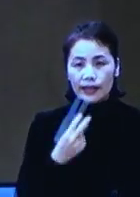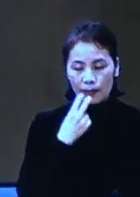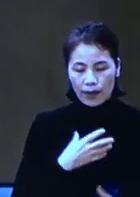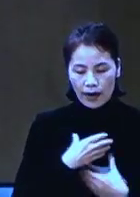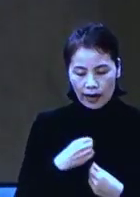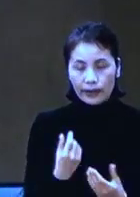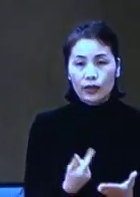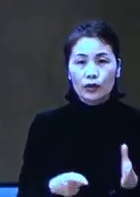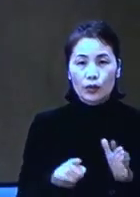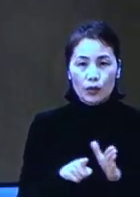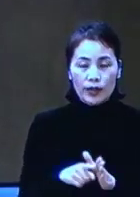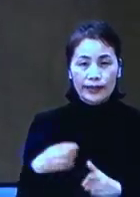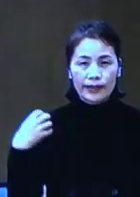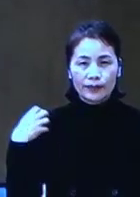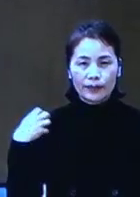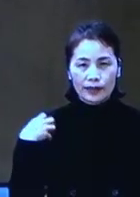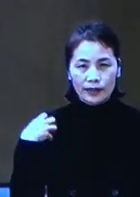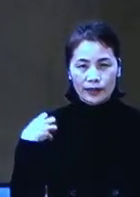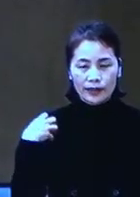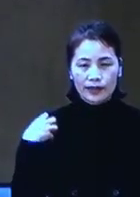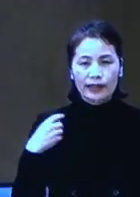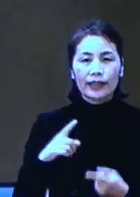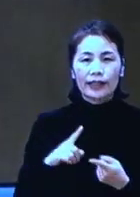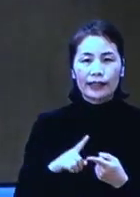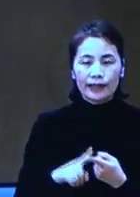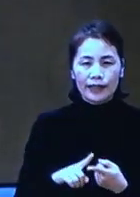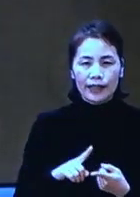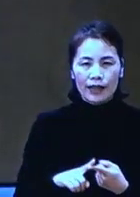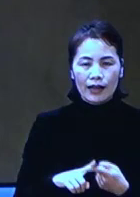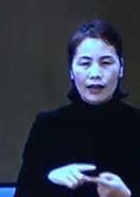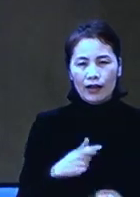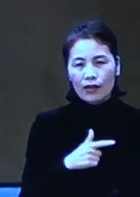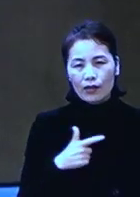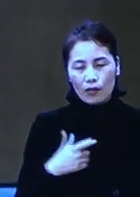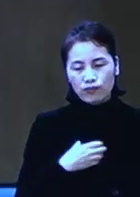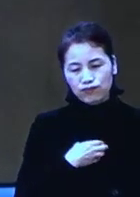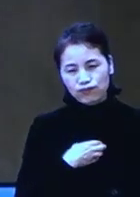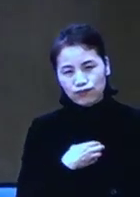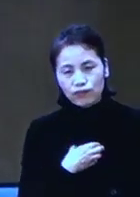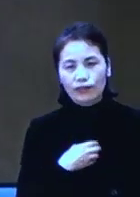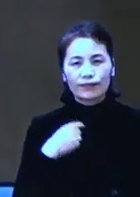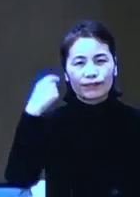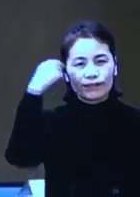책임지는 경기 도정에 대해 깊은 우려를 표하지 않을 수 없습니다.